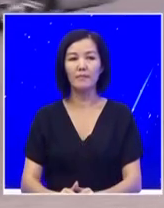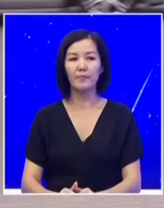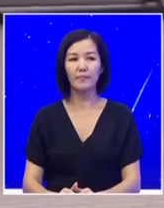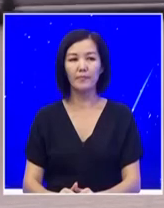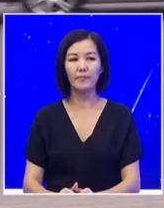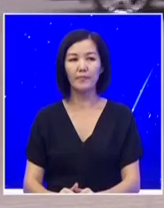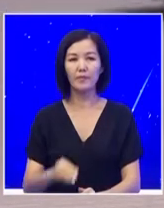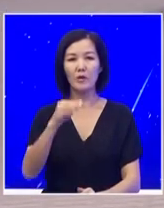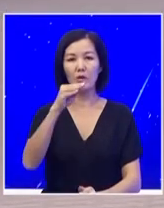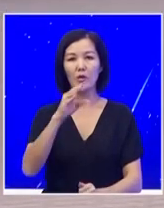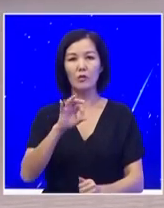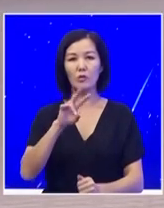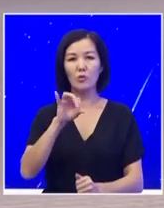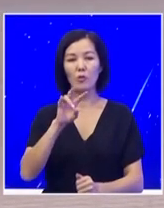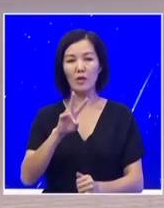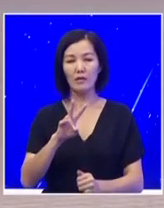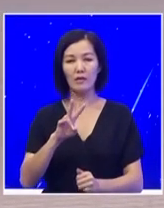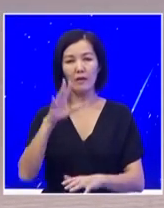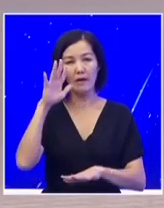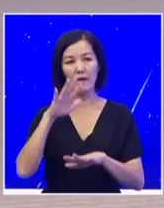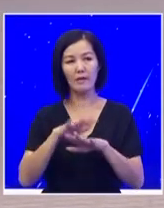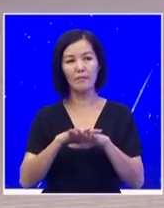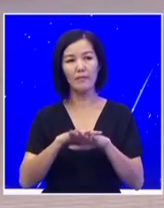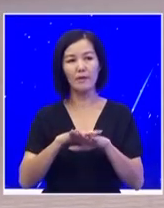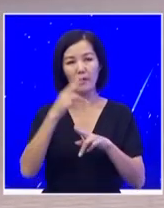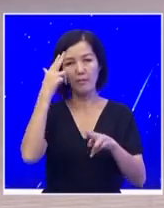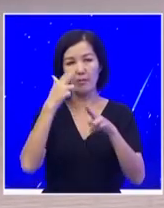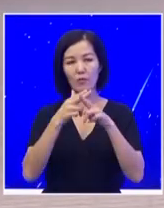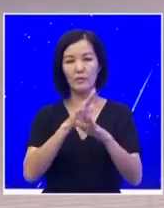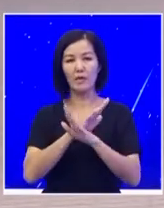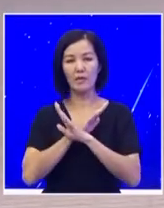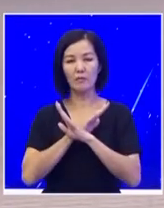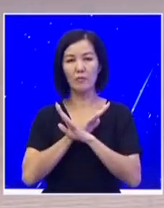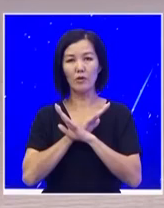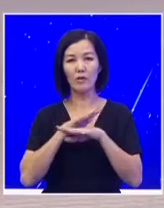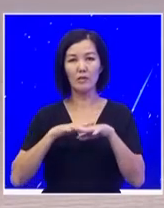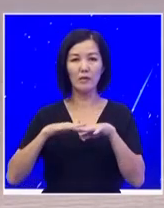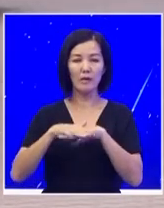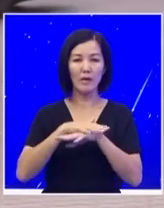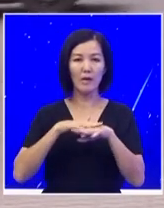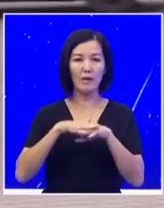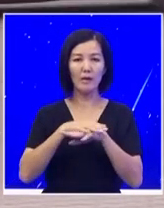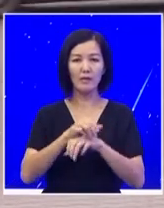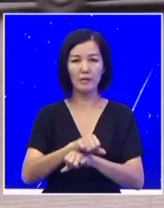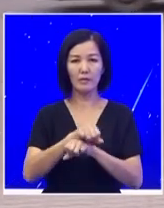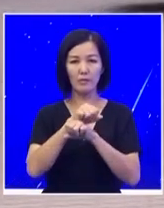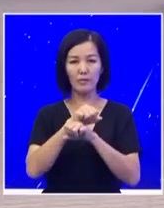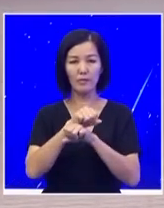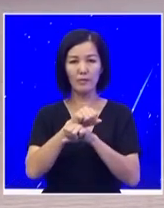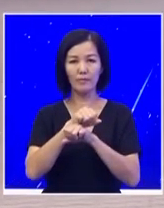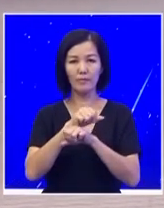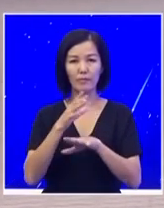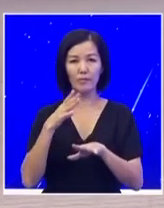Жолан бауырымыз қайтыс болғанда митингі болды. Сонда мен ерде шығып бәрі сөйлеп, көбі